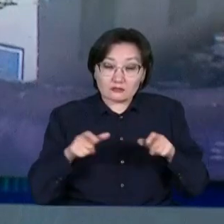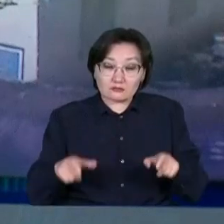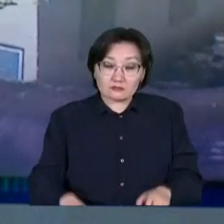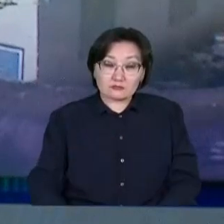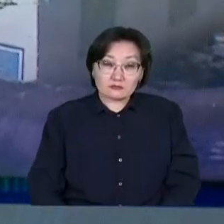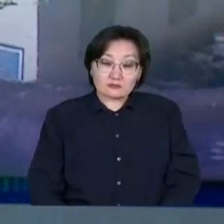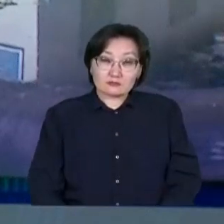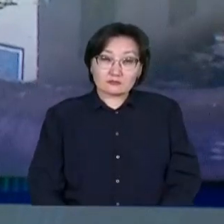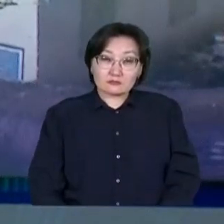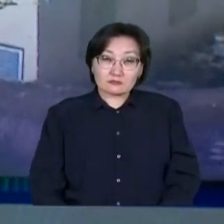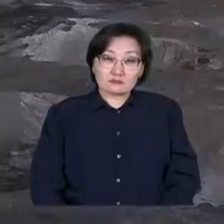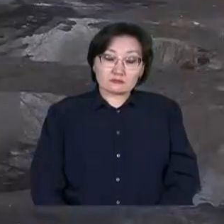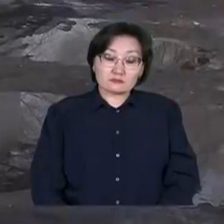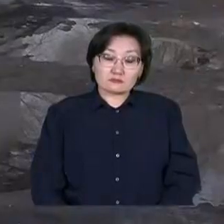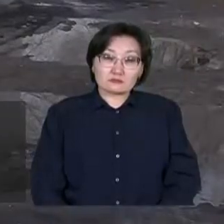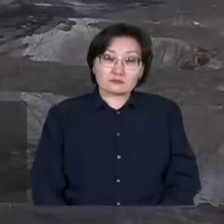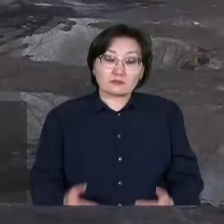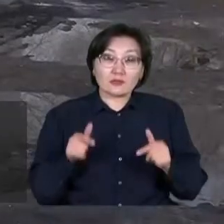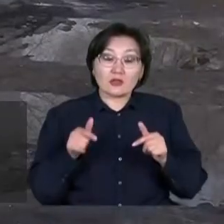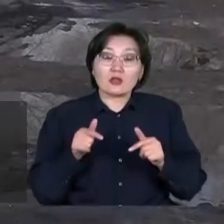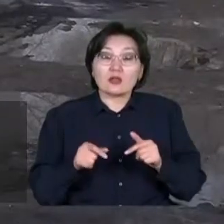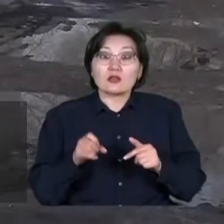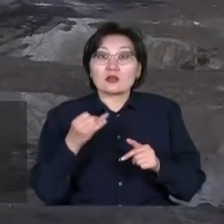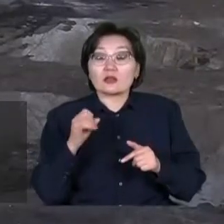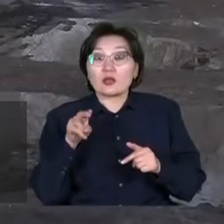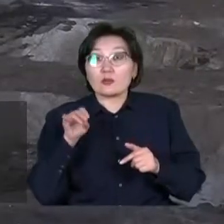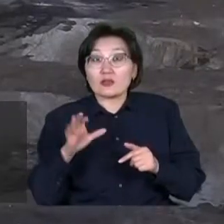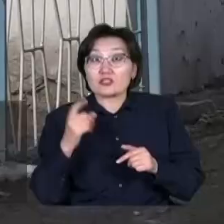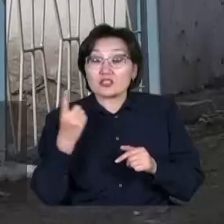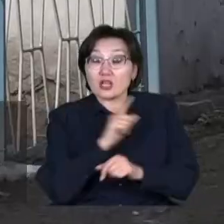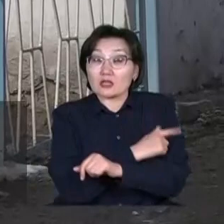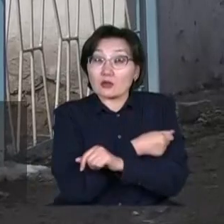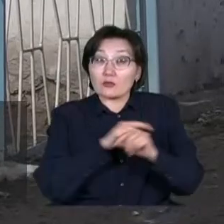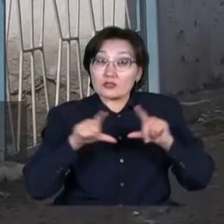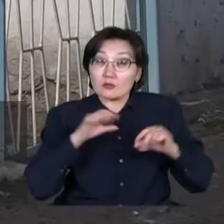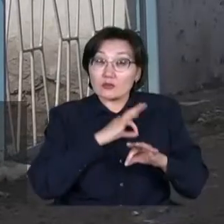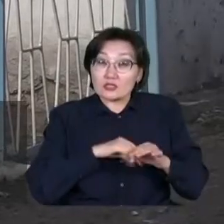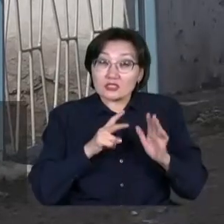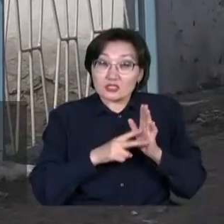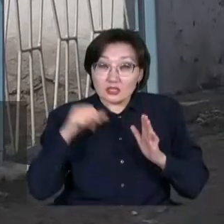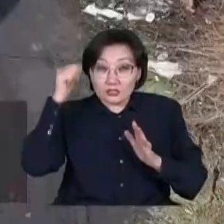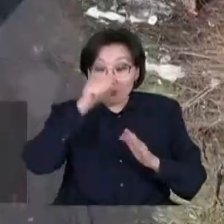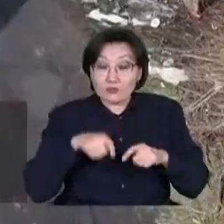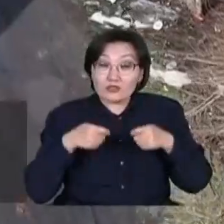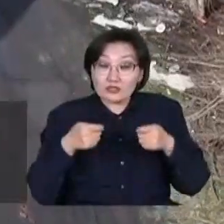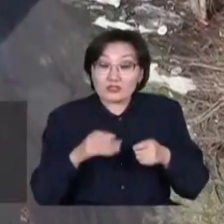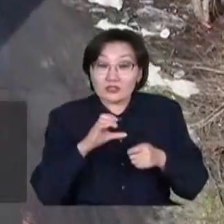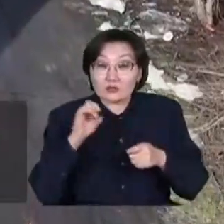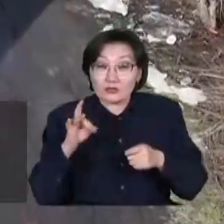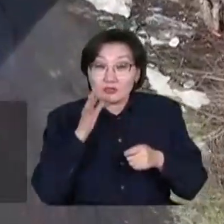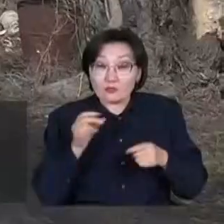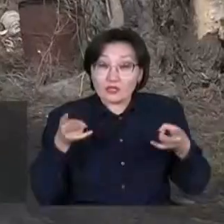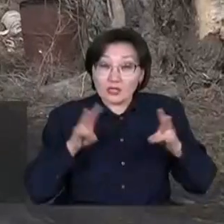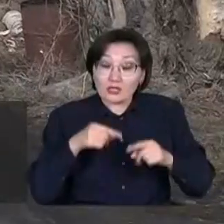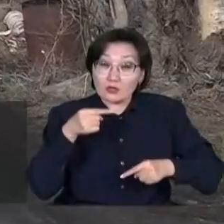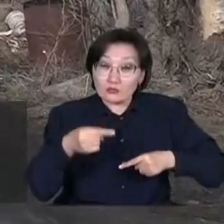анықтап келді. Бұл Жүнісбай Қайыпов ауылындағы жалғыз амбулатория. Қолданысқа 70-ші жылдары берілген кеңес үкіметінен қалған